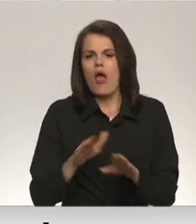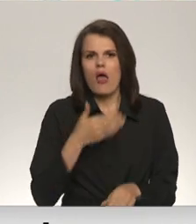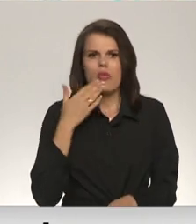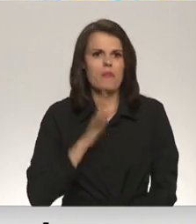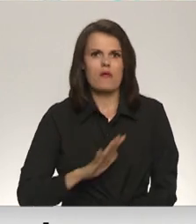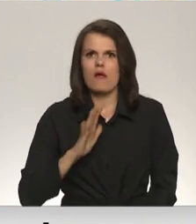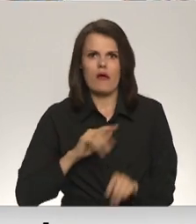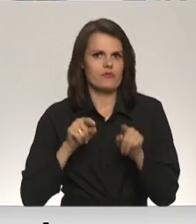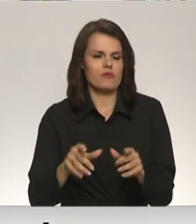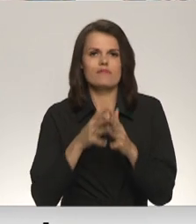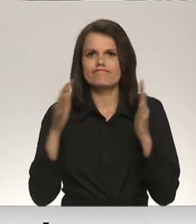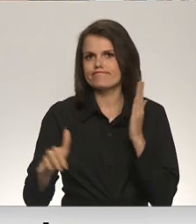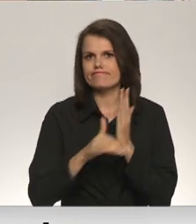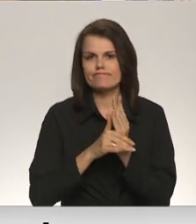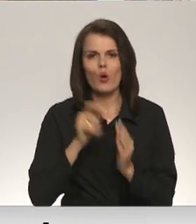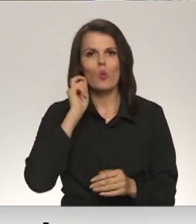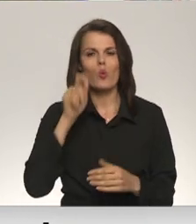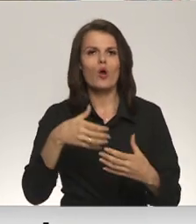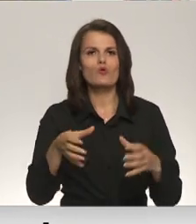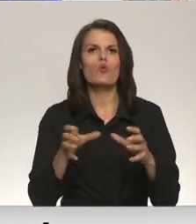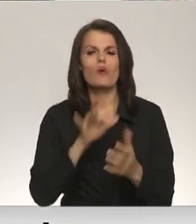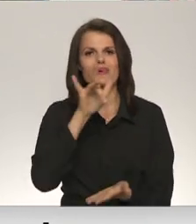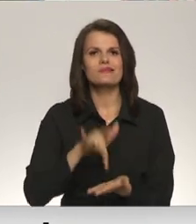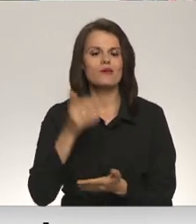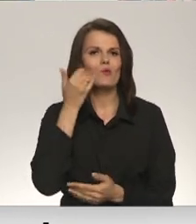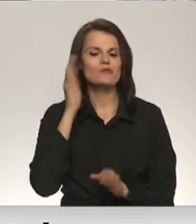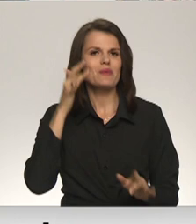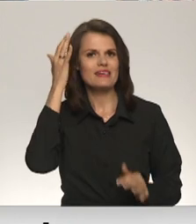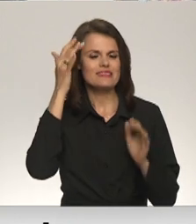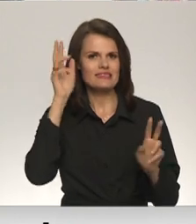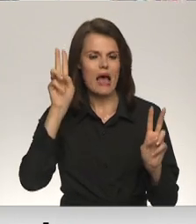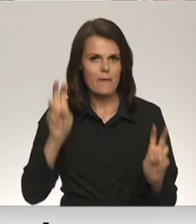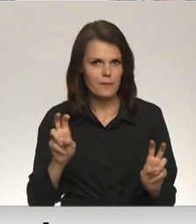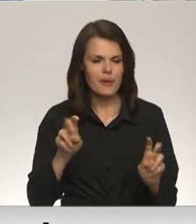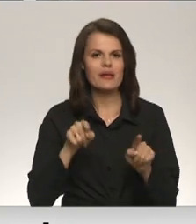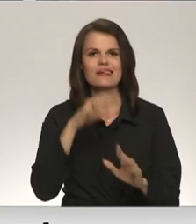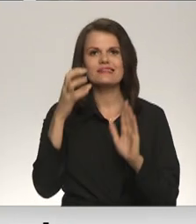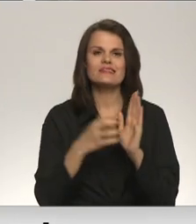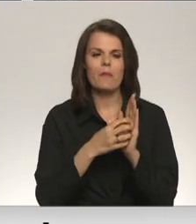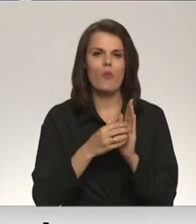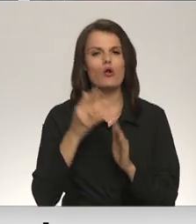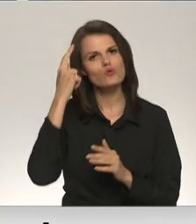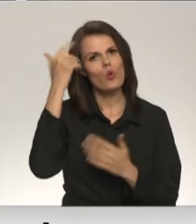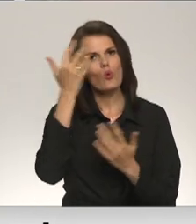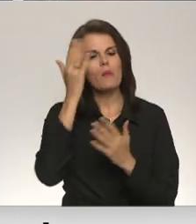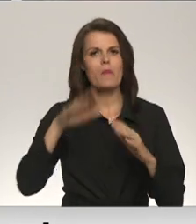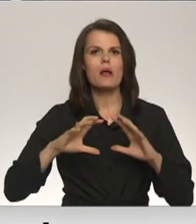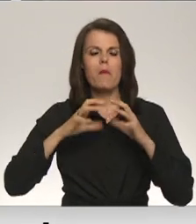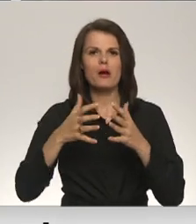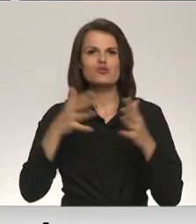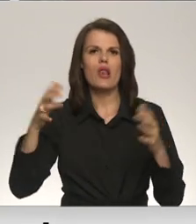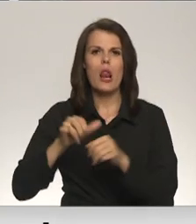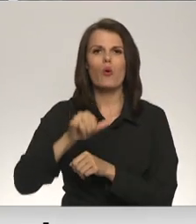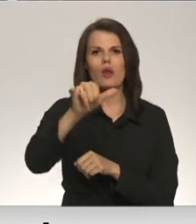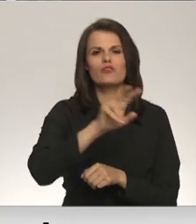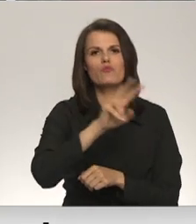negaidīju. Ukraiņu kopienas centrs nosaukts par sapni, jeb Marija, simboliski domājot par pasaulē lielāko lidmašīnu,